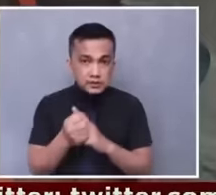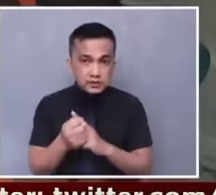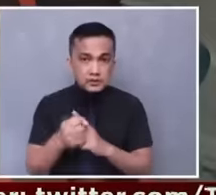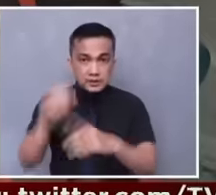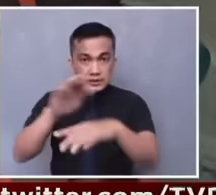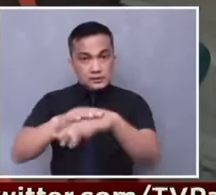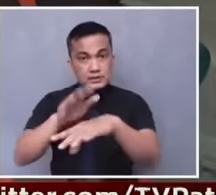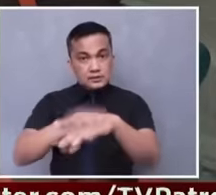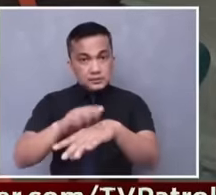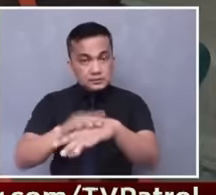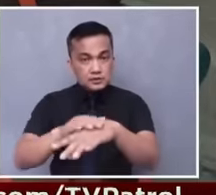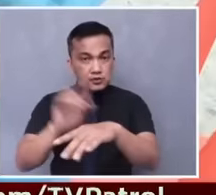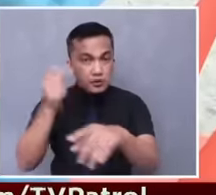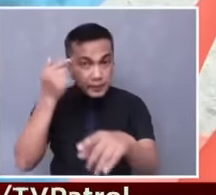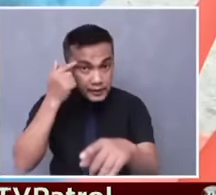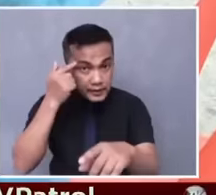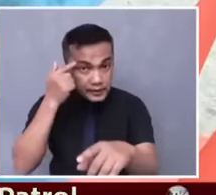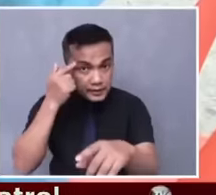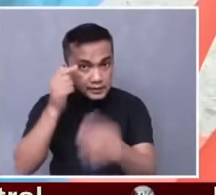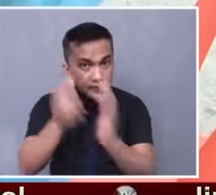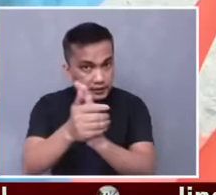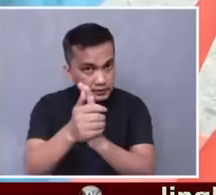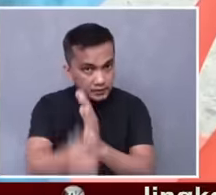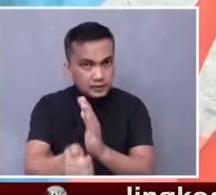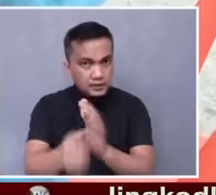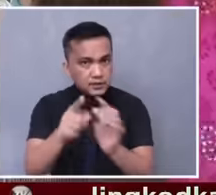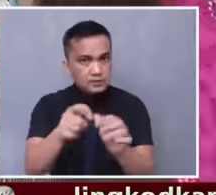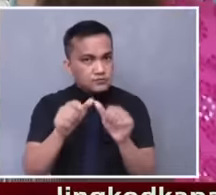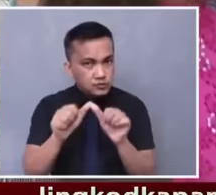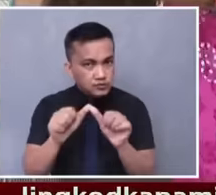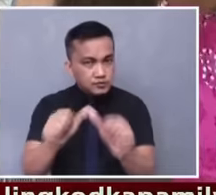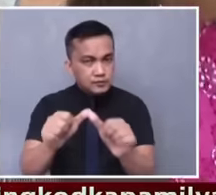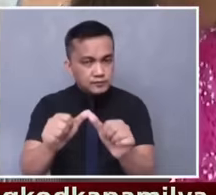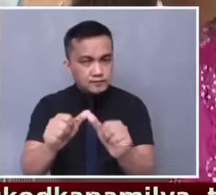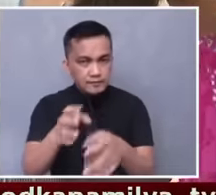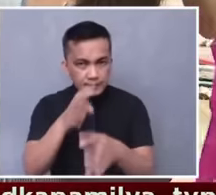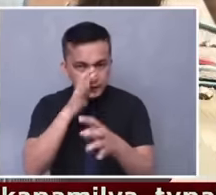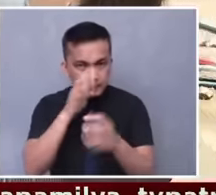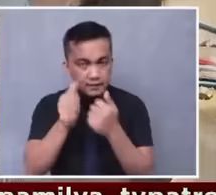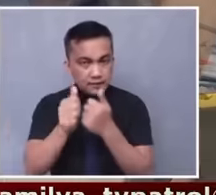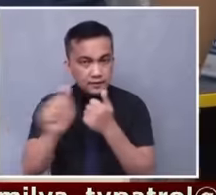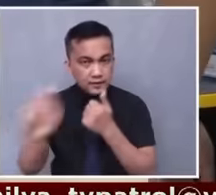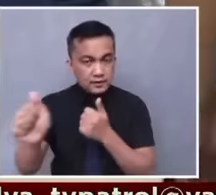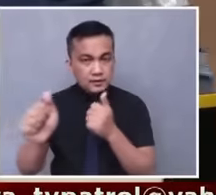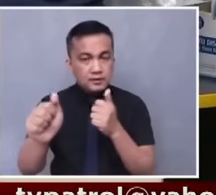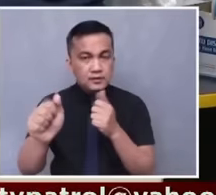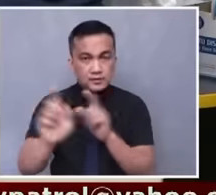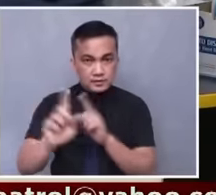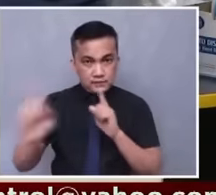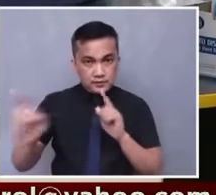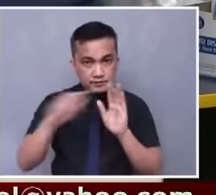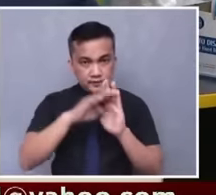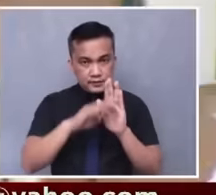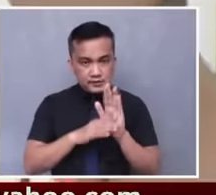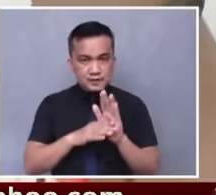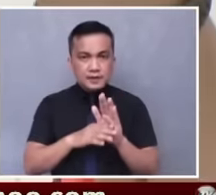pamahalaan at mga eksperto. Ituloy pa rin ang mahigpit na pagsunod sa minimum health protocols at